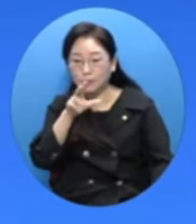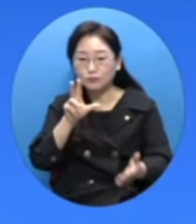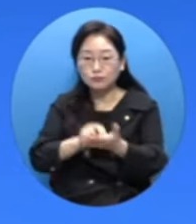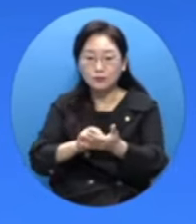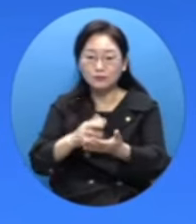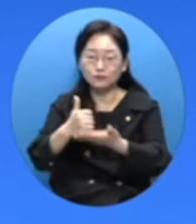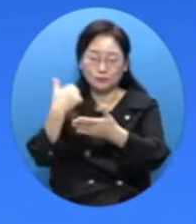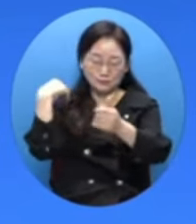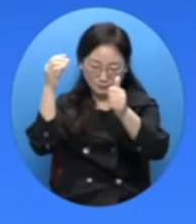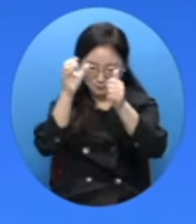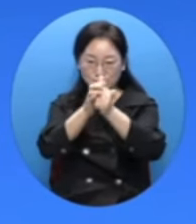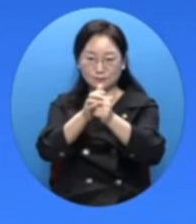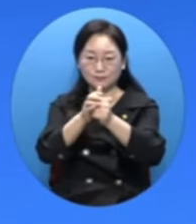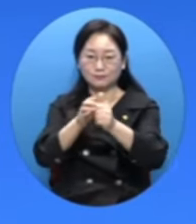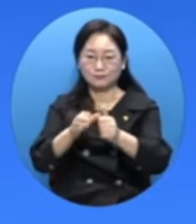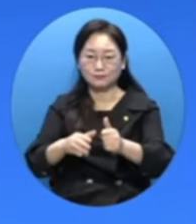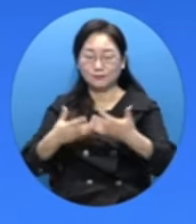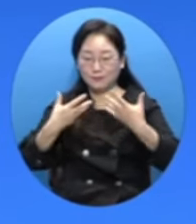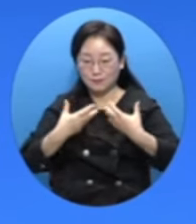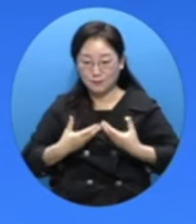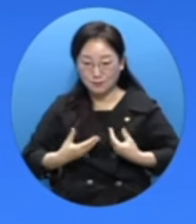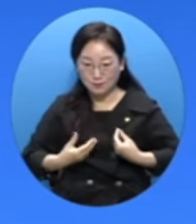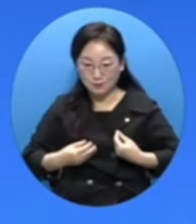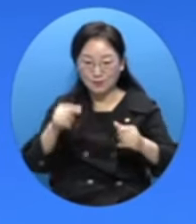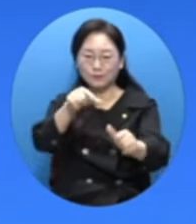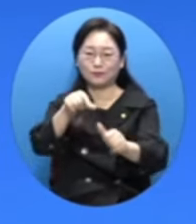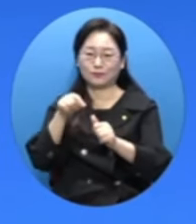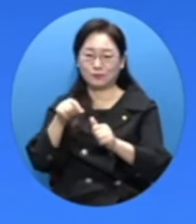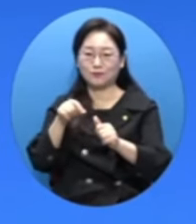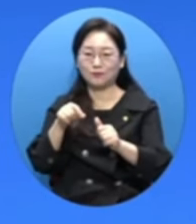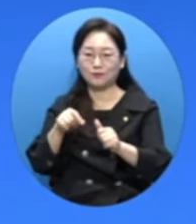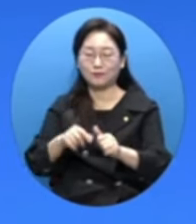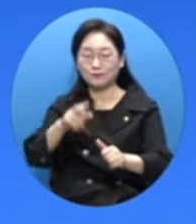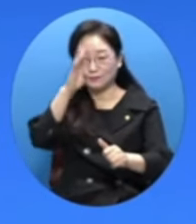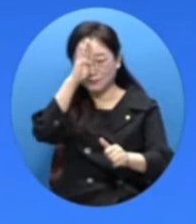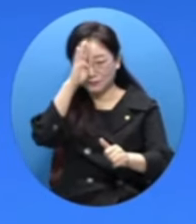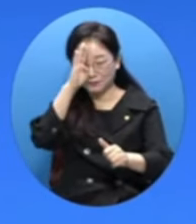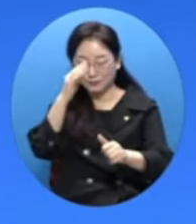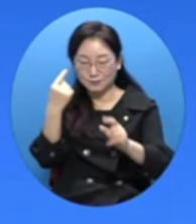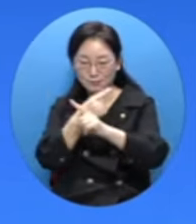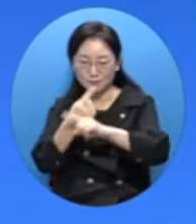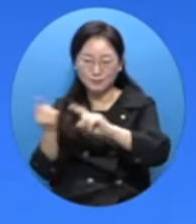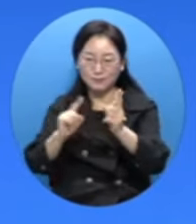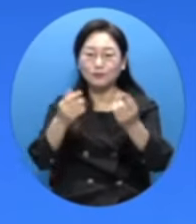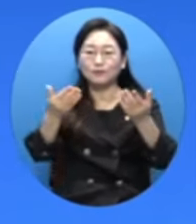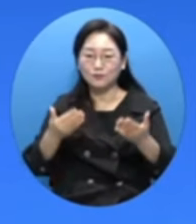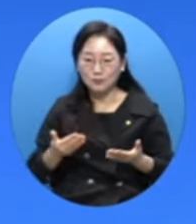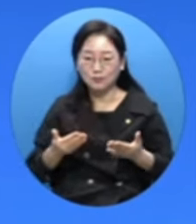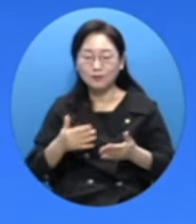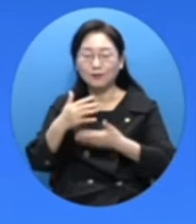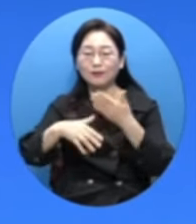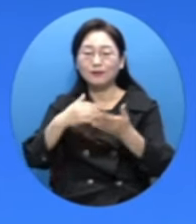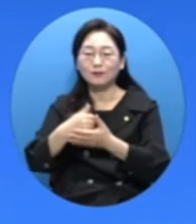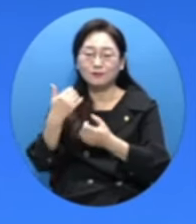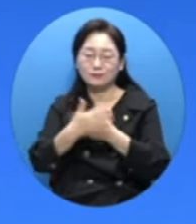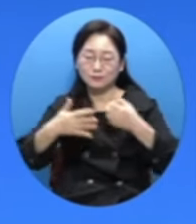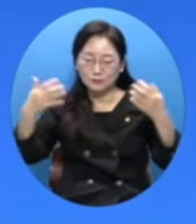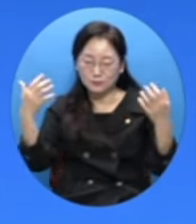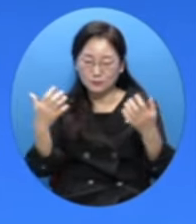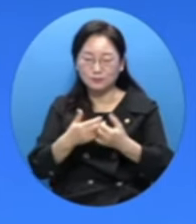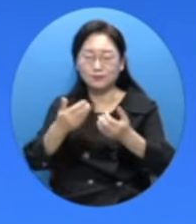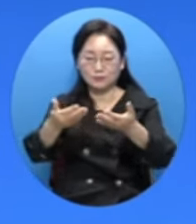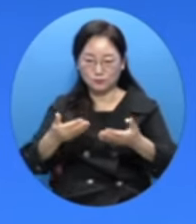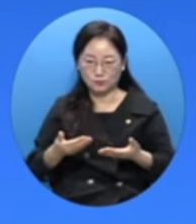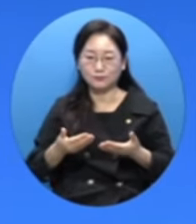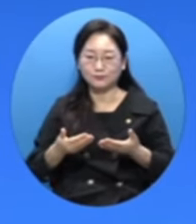해결해 주시고 절망에서 우리를 건져 주시고 질병에서 우리를 고쳐 주시고 하나님의 은혜가 충만하게 만들어 주시는